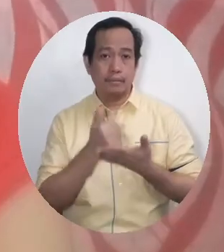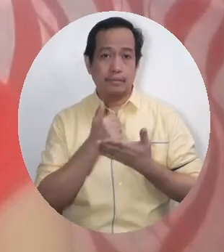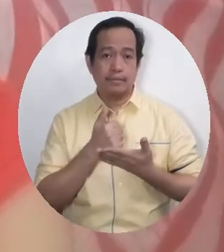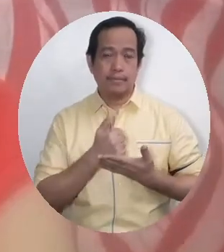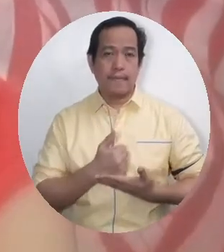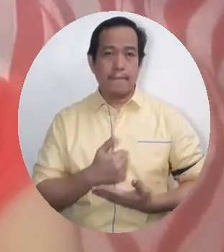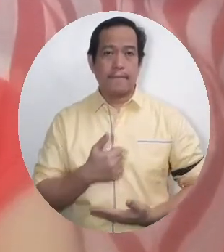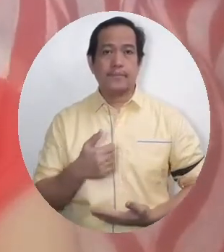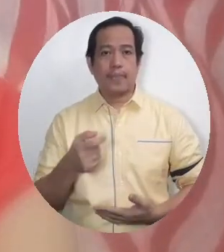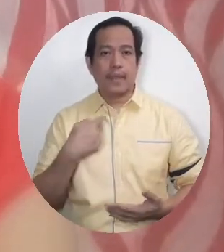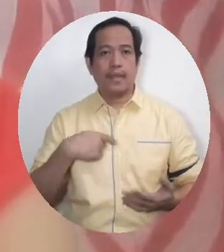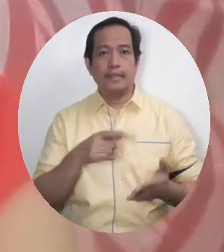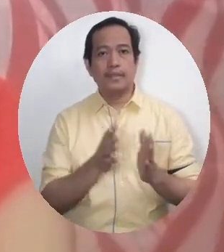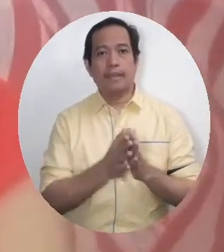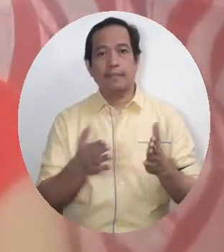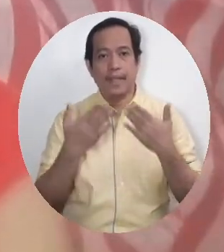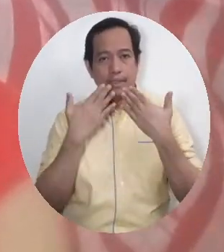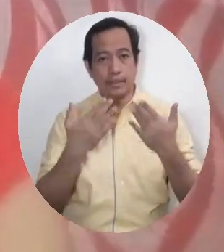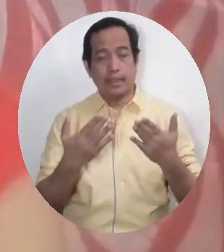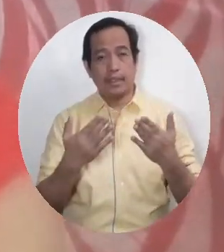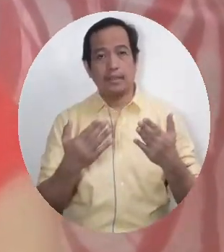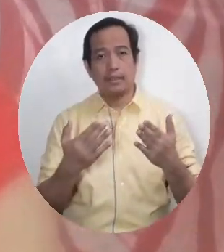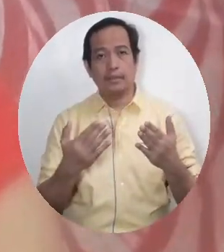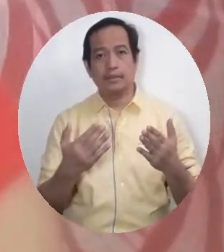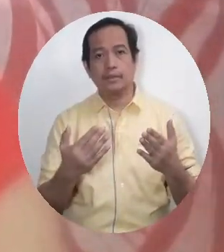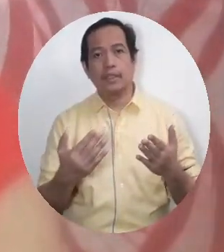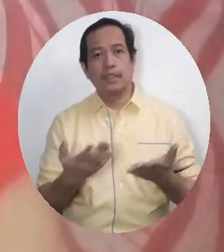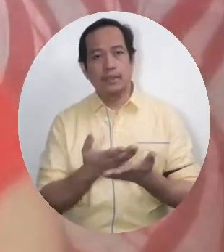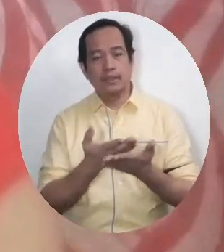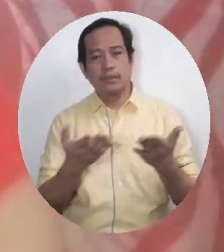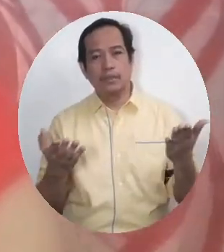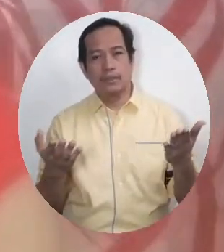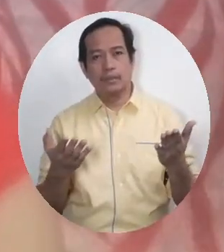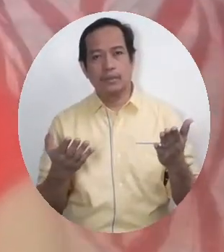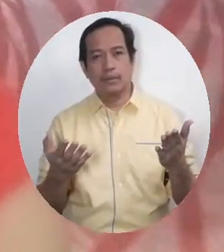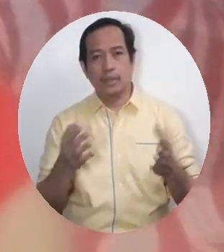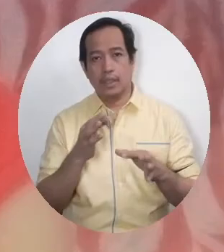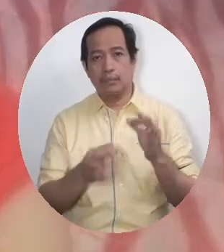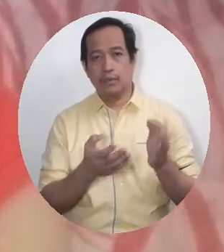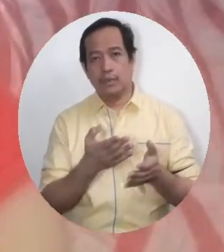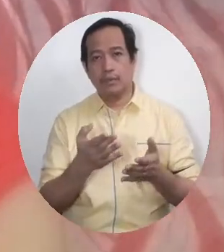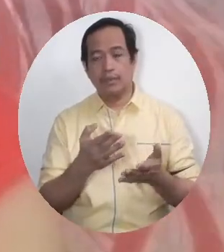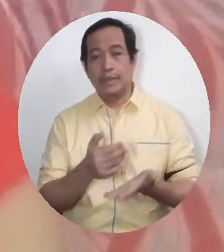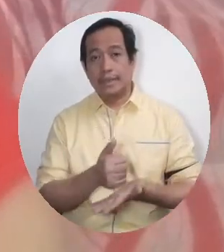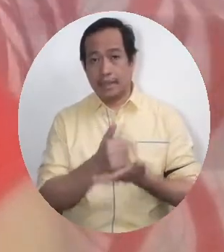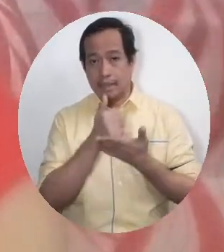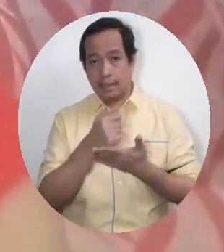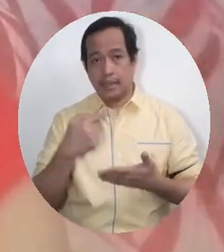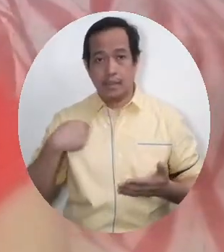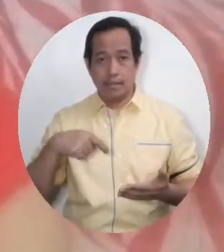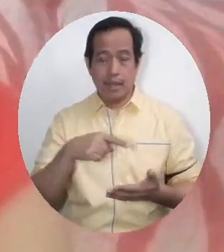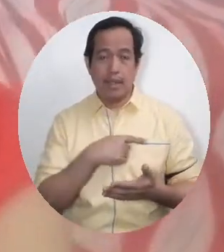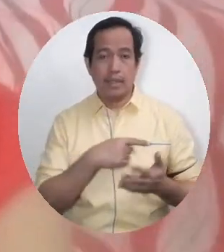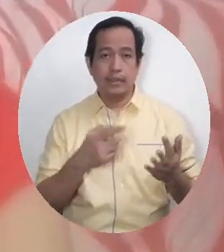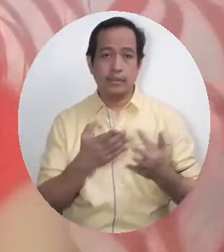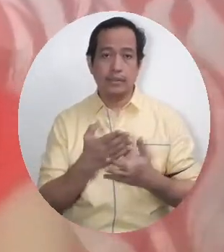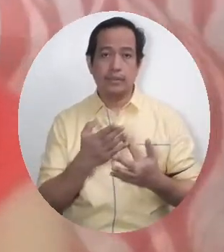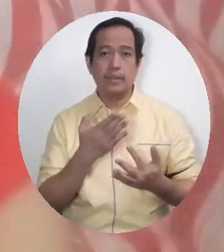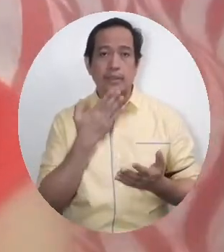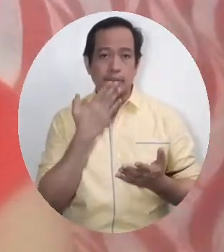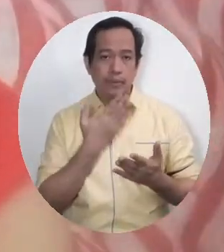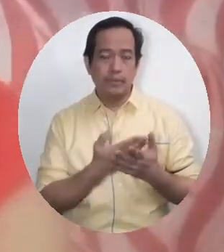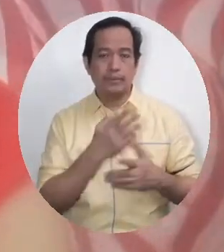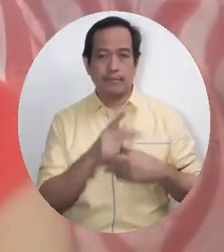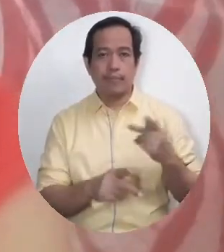po isang pasasalamat po yun. Malaking pasasalamat sa amin kung kayo po, kung kami po ay inyong mabibigyan ng tulong sa